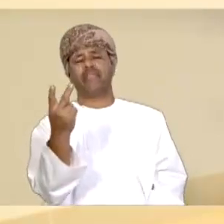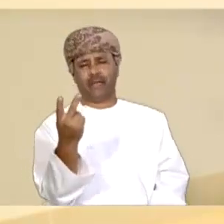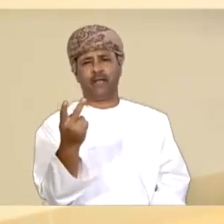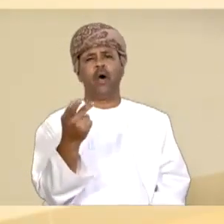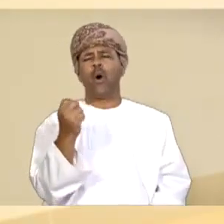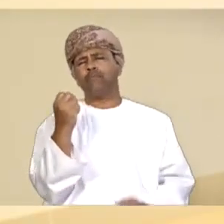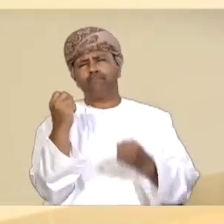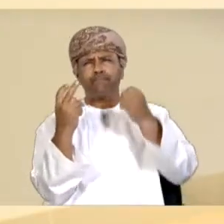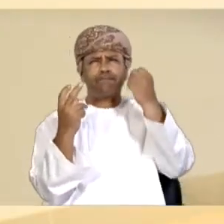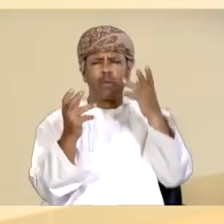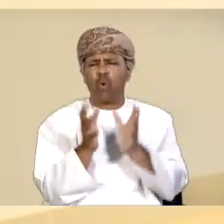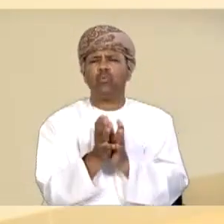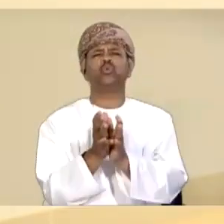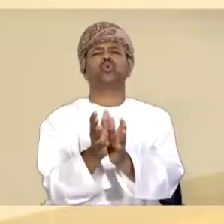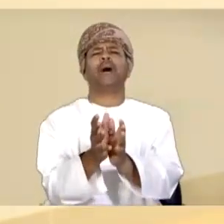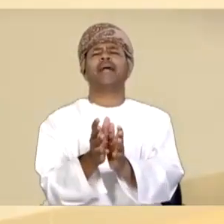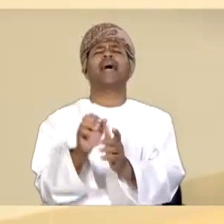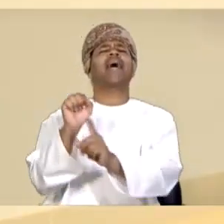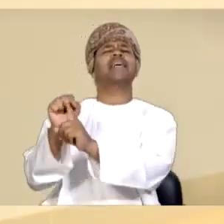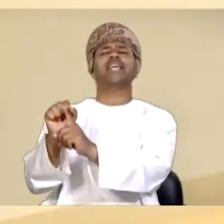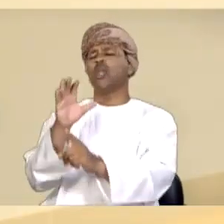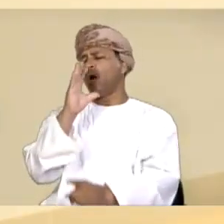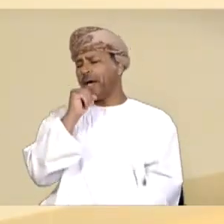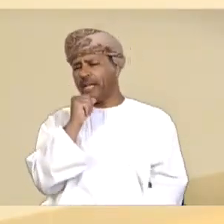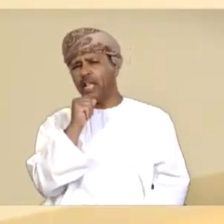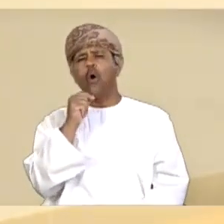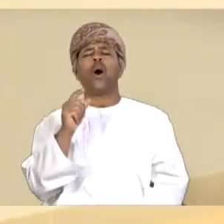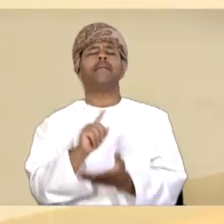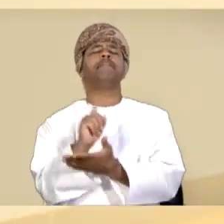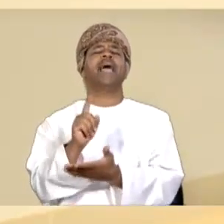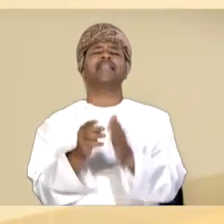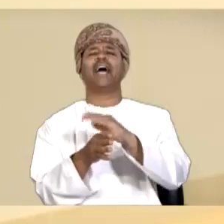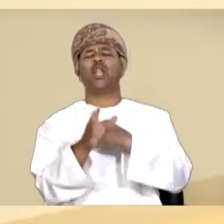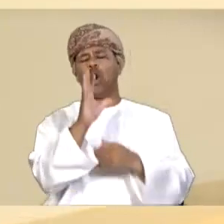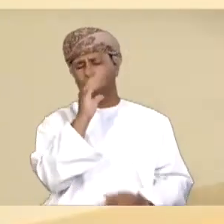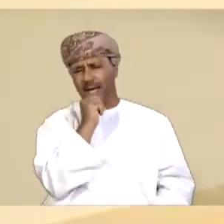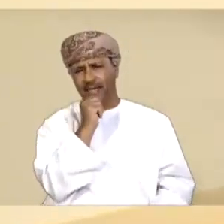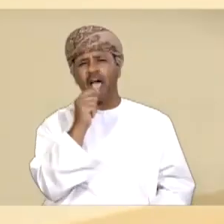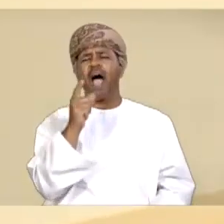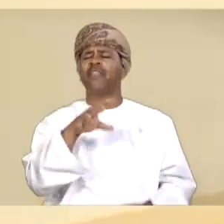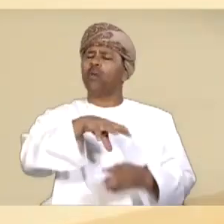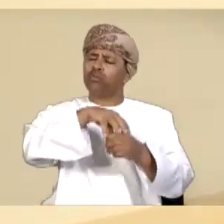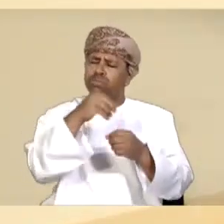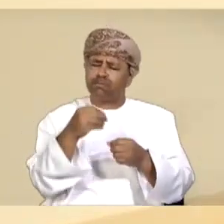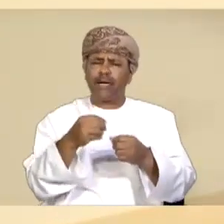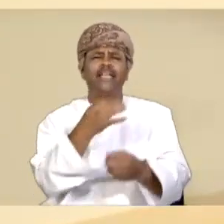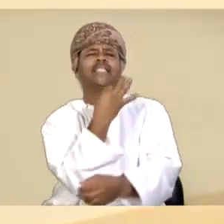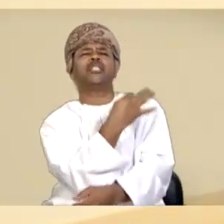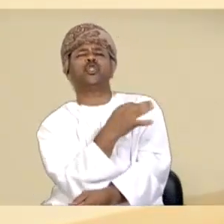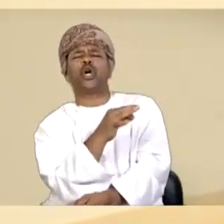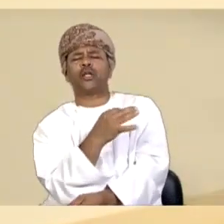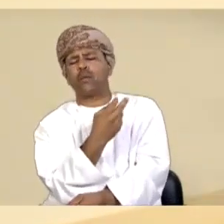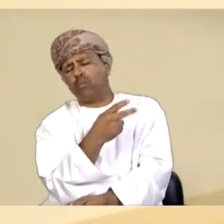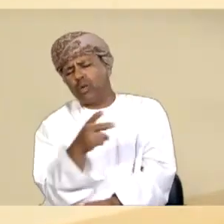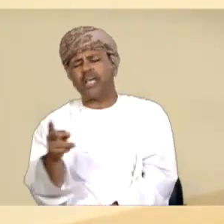من الأفكار التي تخص الواقع العماني والحضارة والبيئة في عمان، وهو خلاصة تجارب توليفية